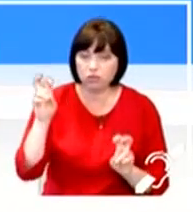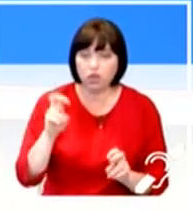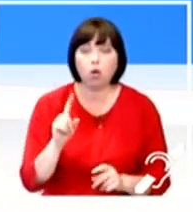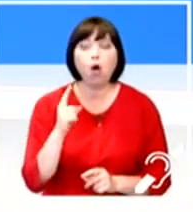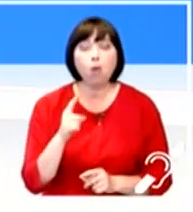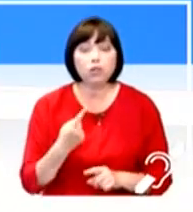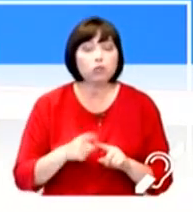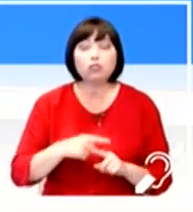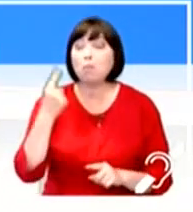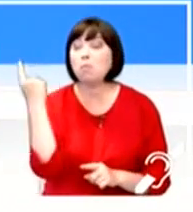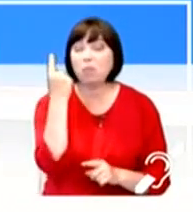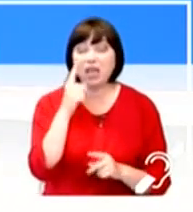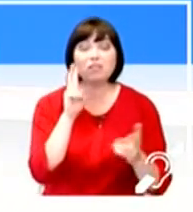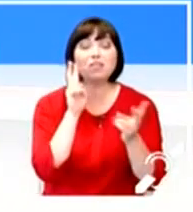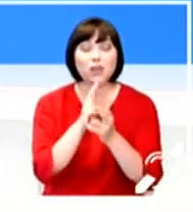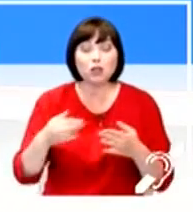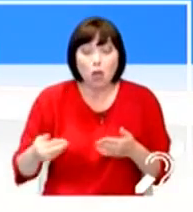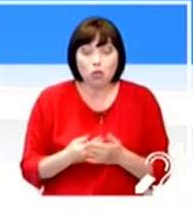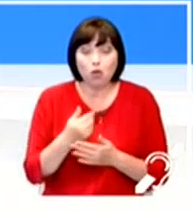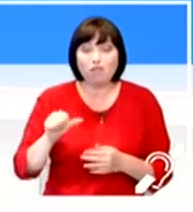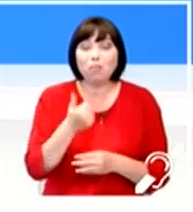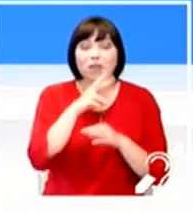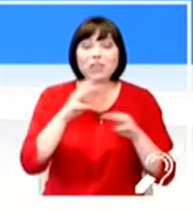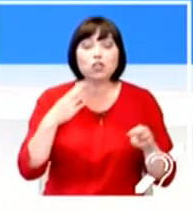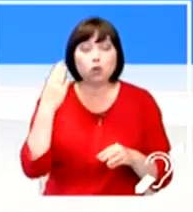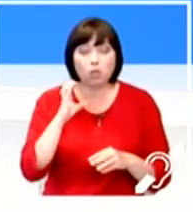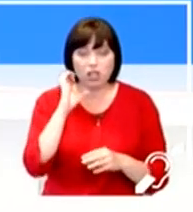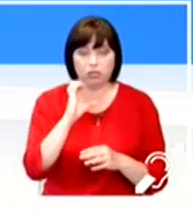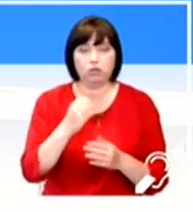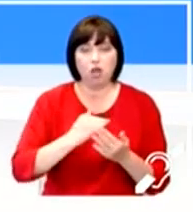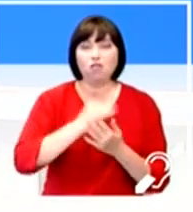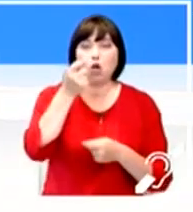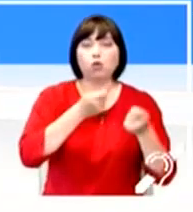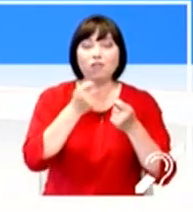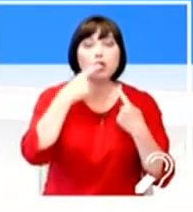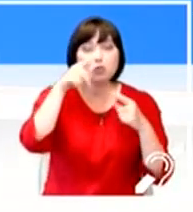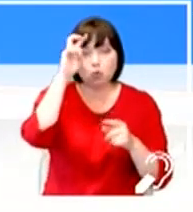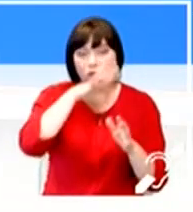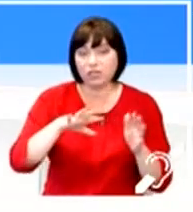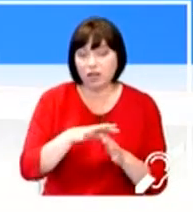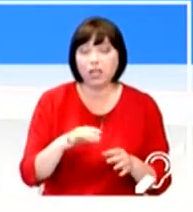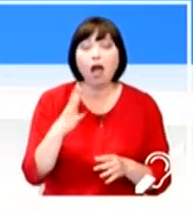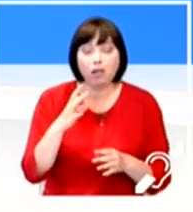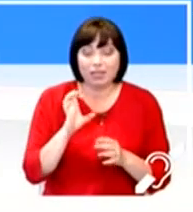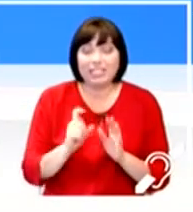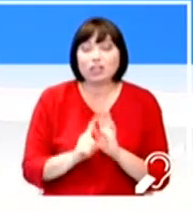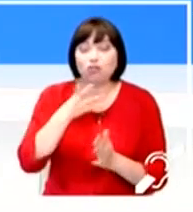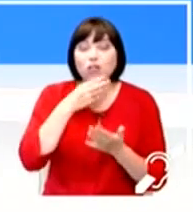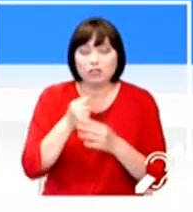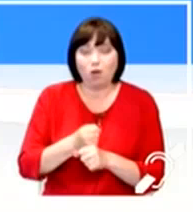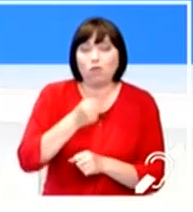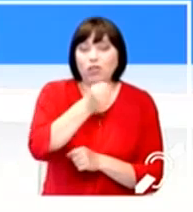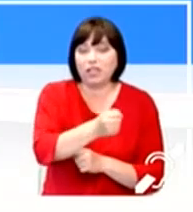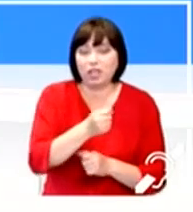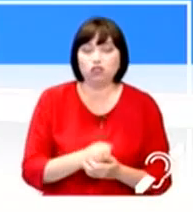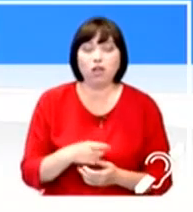este prima întâlnire a noului prim-ministru al României cu un oficial străin din momentul în care a fost investit în această funcție.